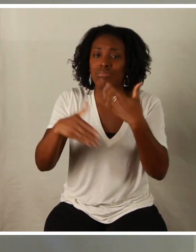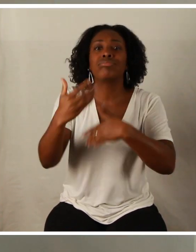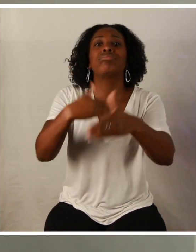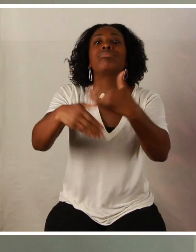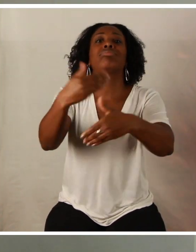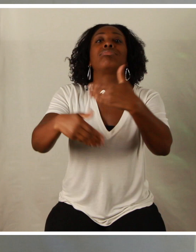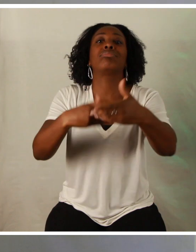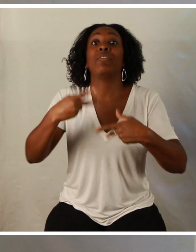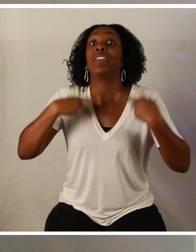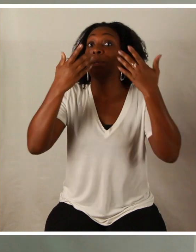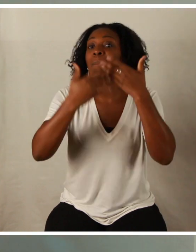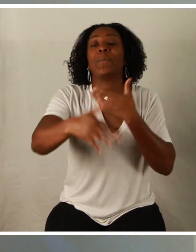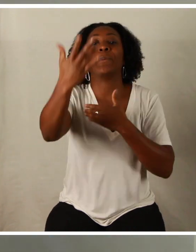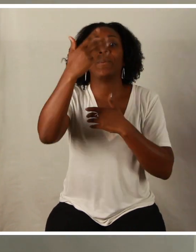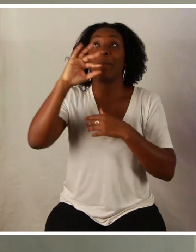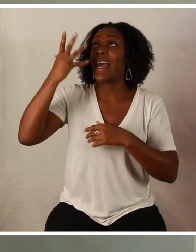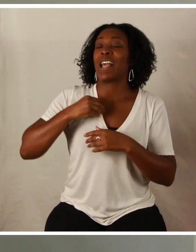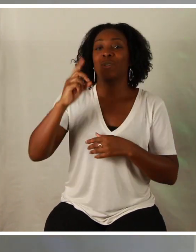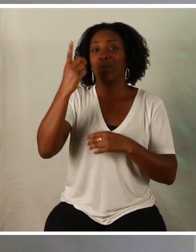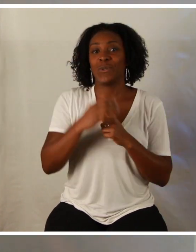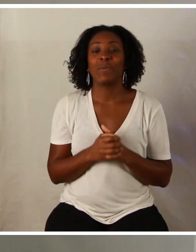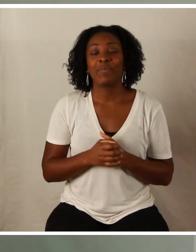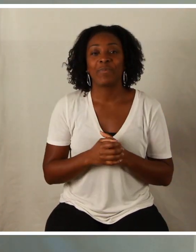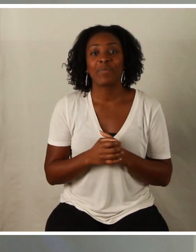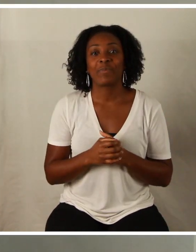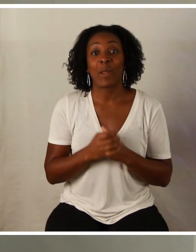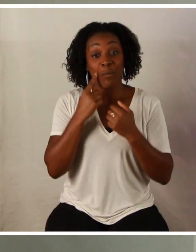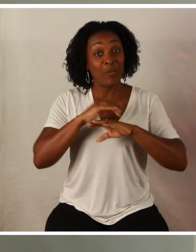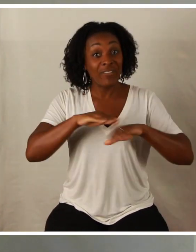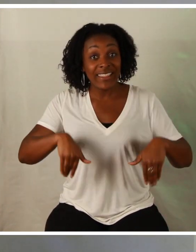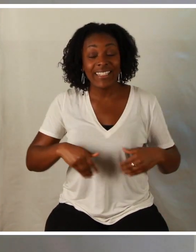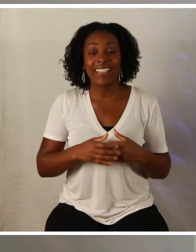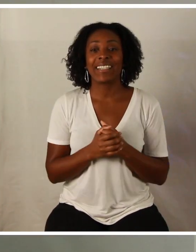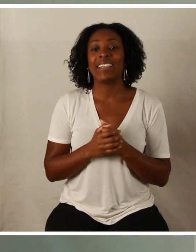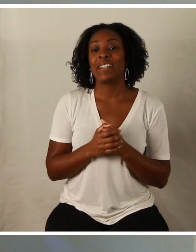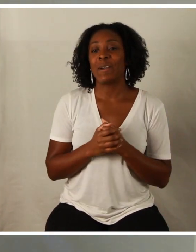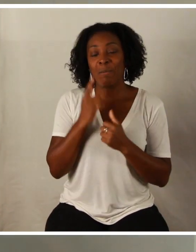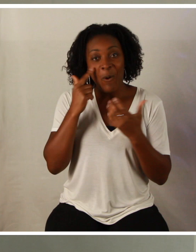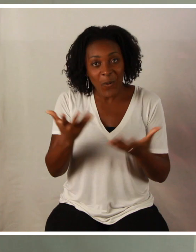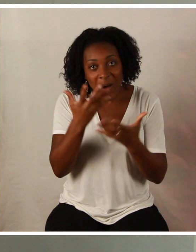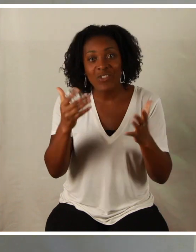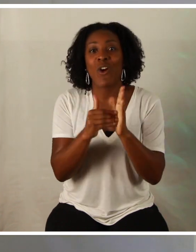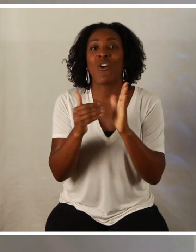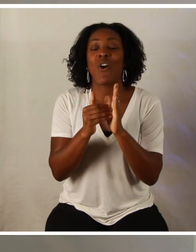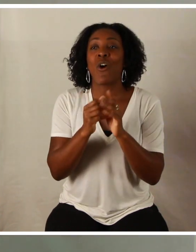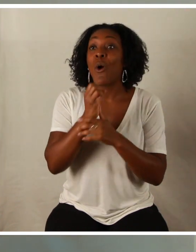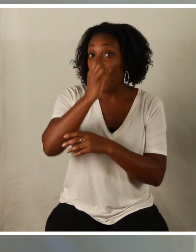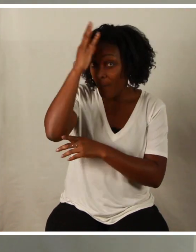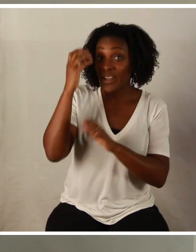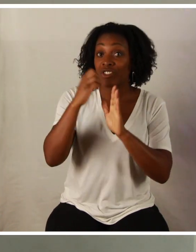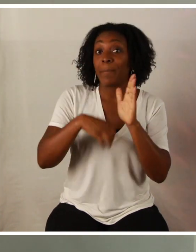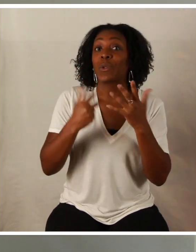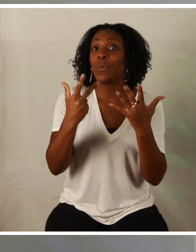reprennent vie par la grâce de Dieu. Pour terminer ce temps d'aujourd'hui et terminer encore sur une note d'encouragement, Romains chapitre